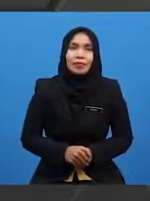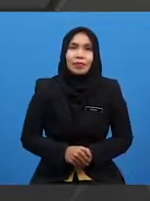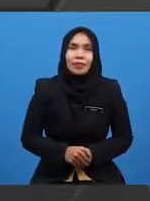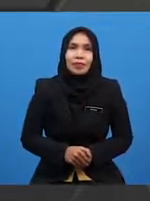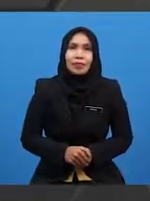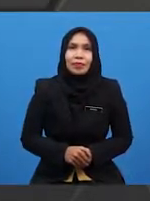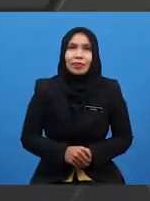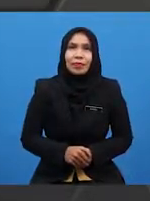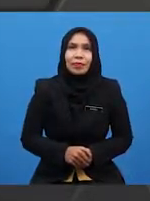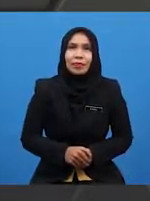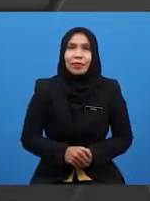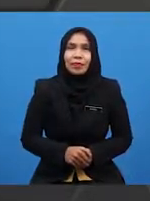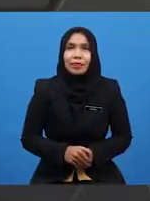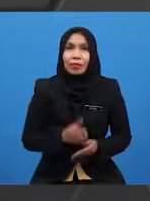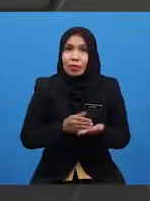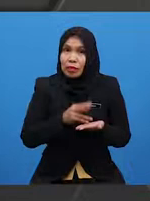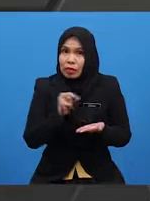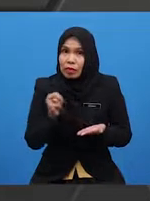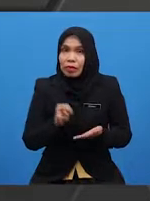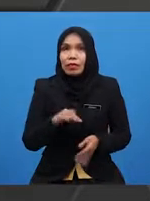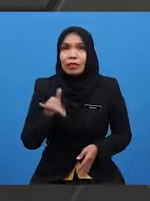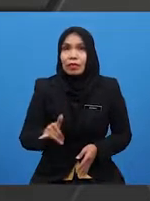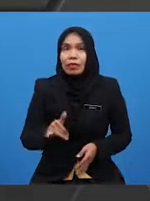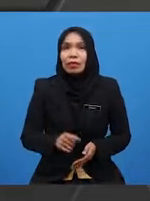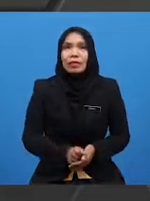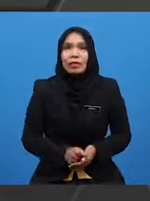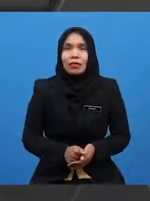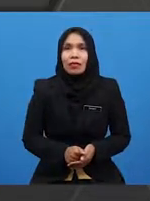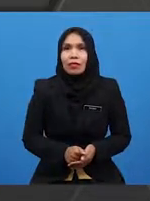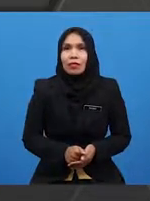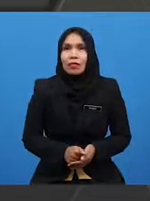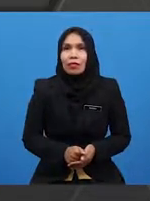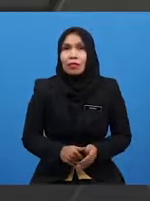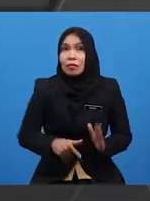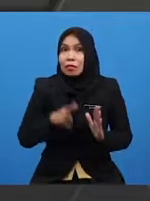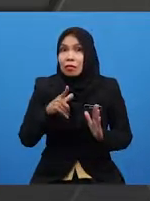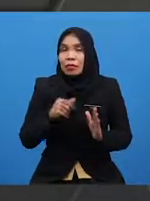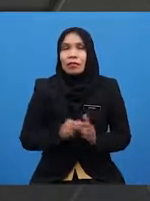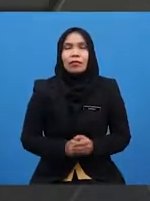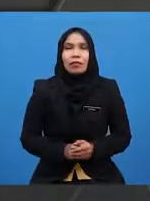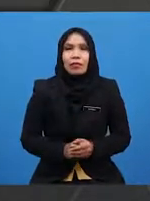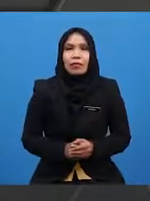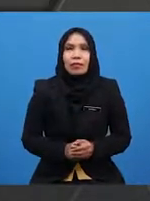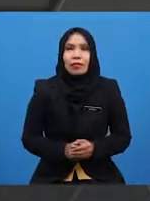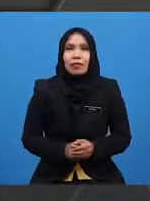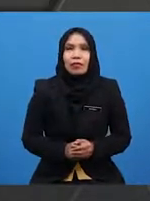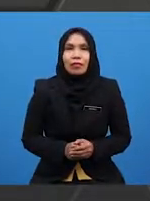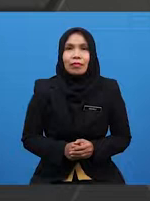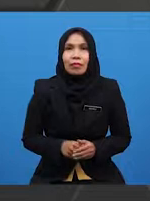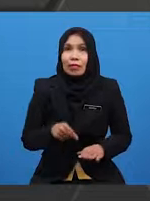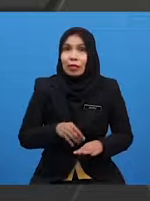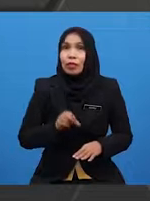Teknik, bahagian-bahagian yang berlebihan daripada blok bahan diukir dan